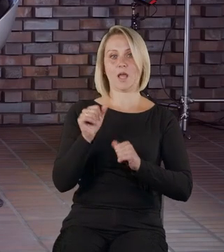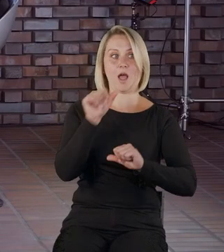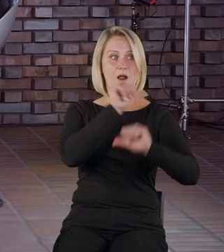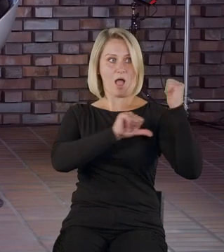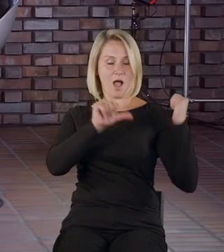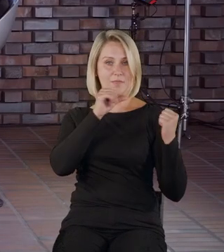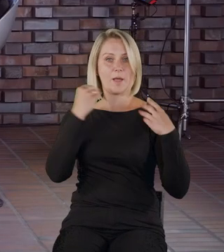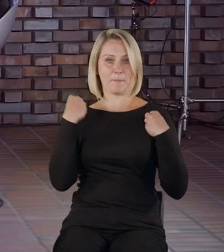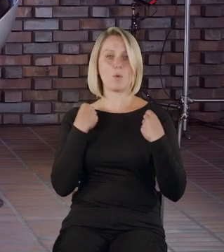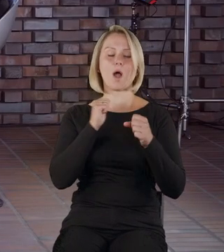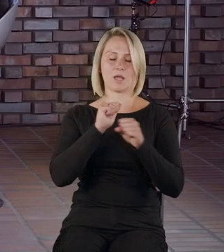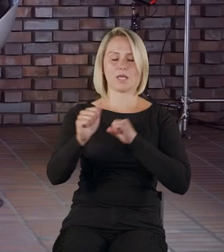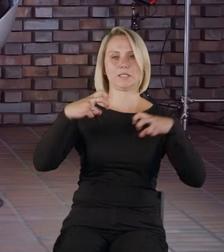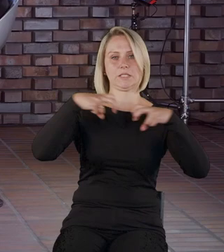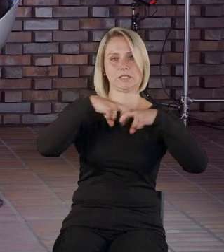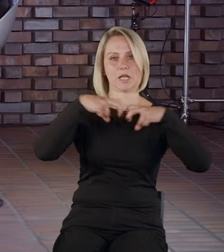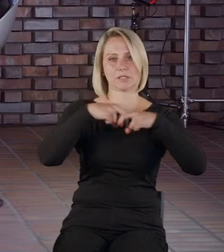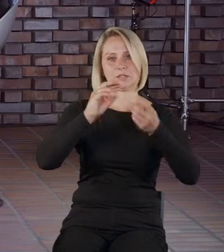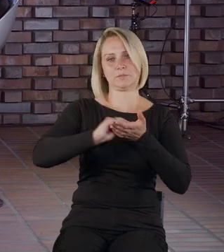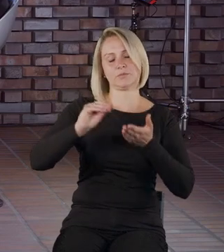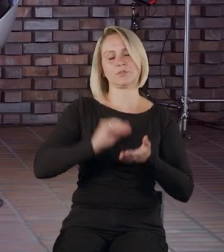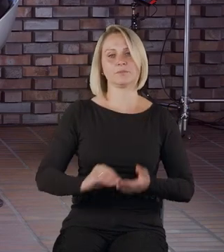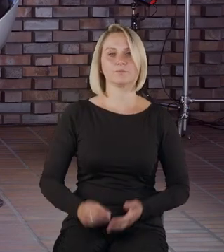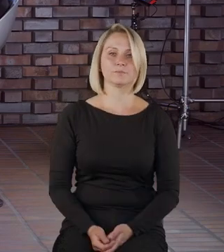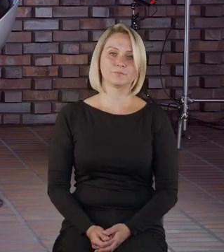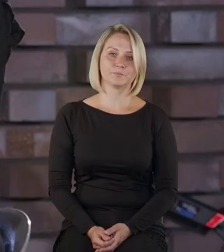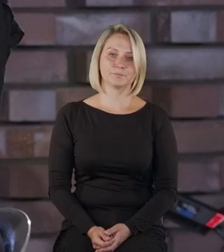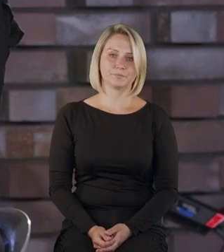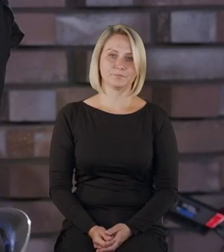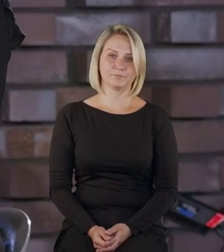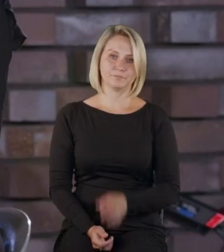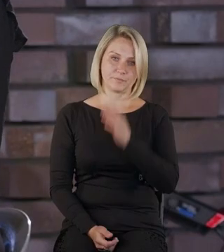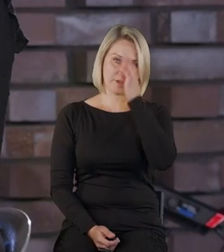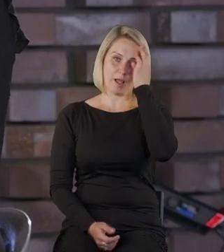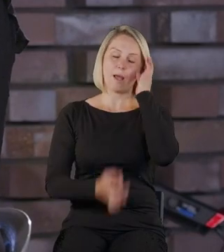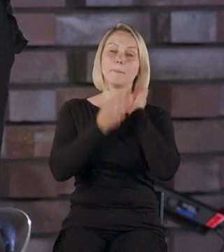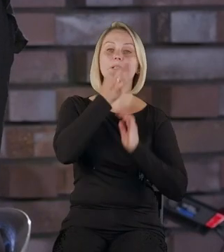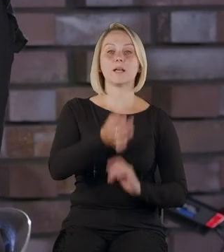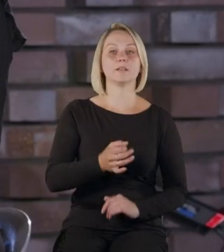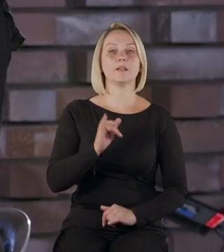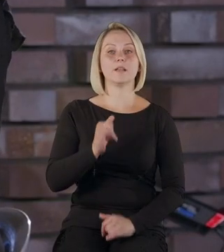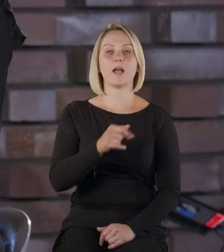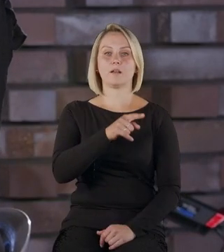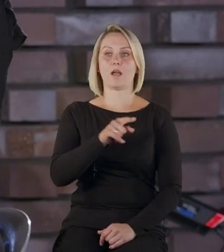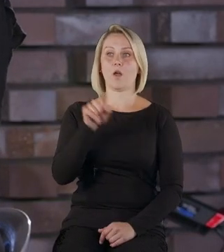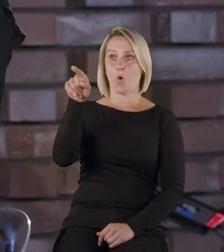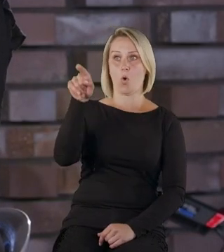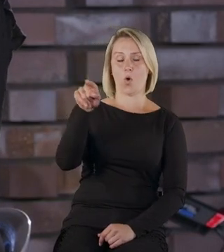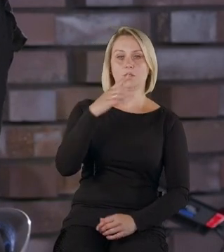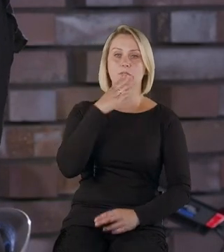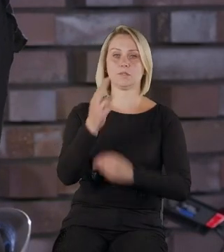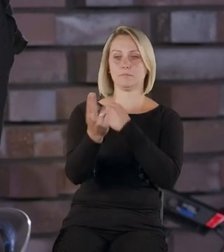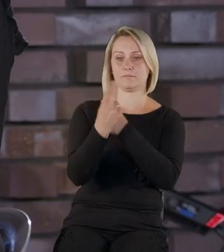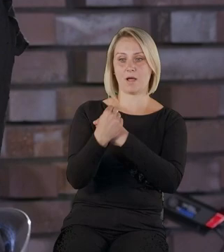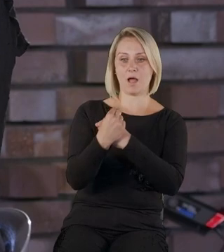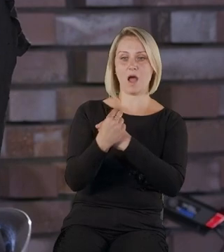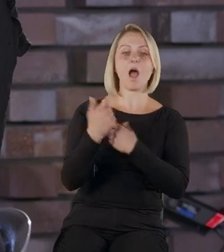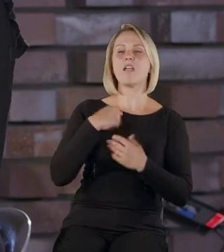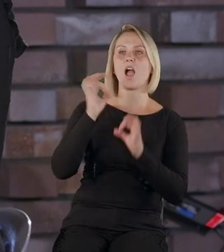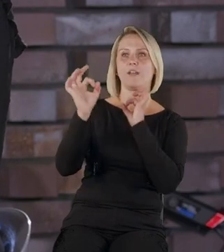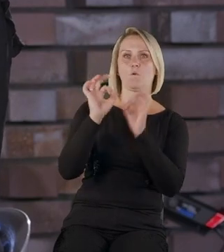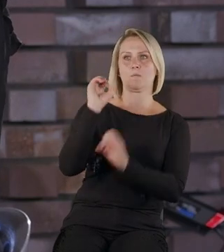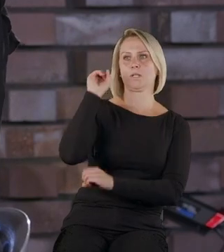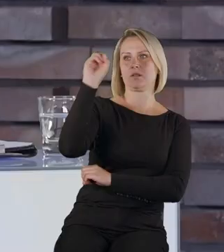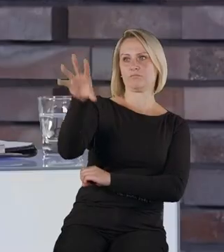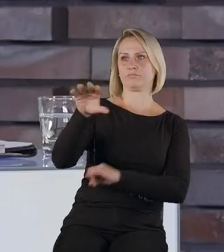latach. Takie informacje są dostępne na stronie internetowej. A w jaki sposób kandydaci są informowani o tym, czy zostali zakwalifikowani